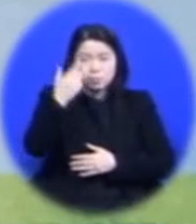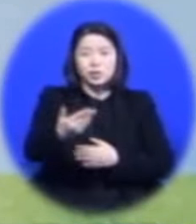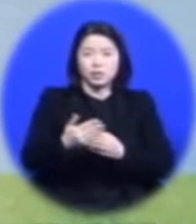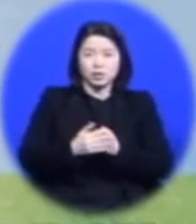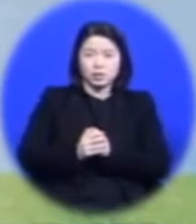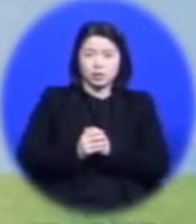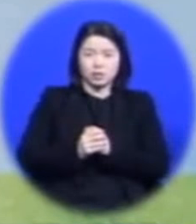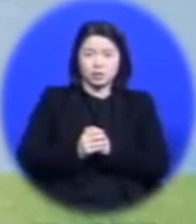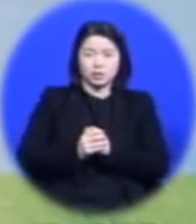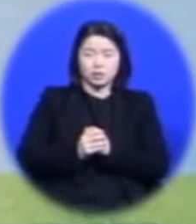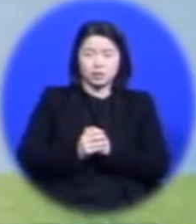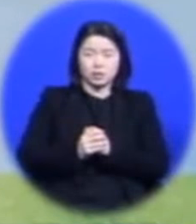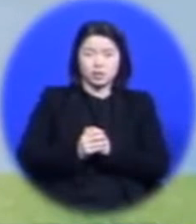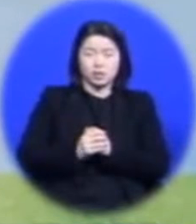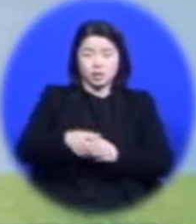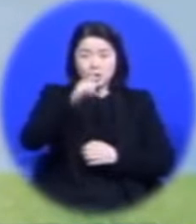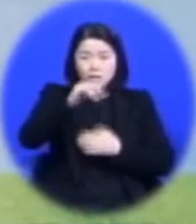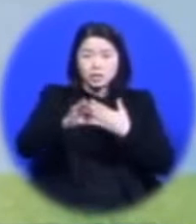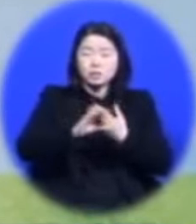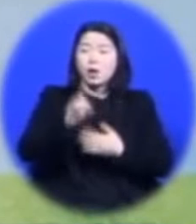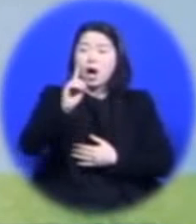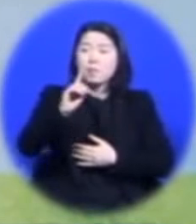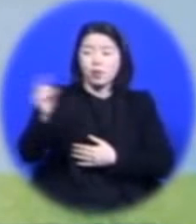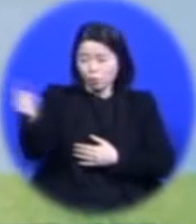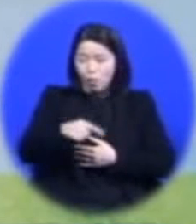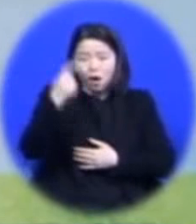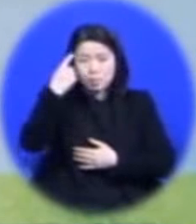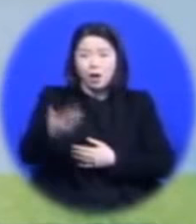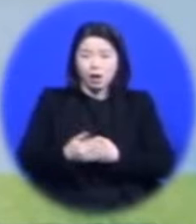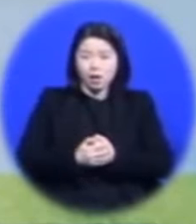있어요 있으면 한번 나와